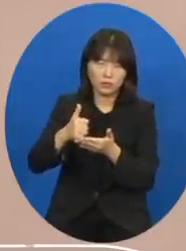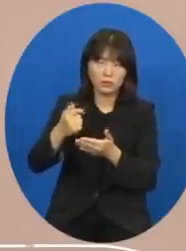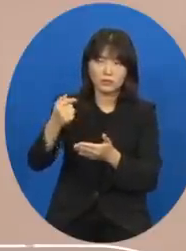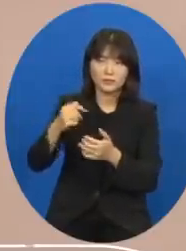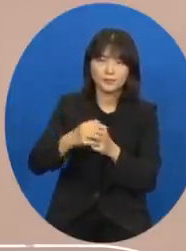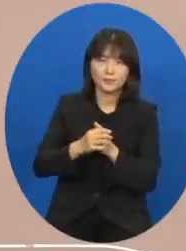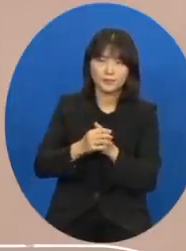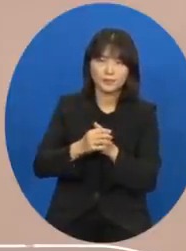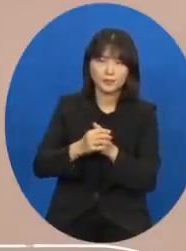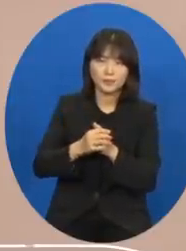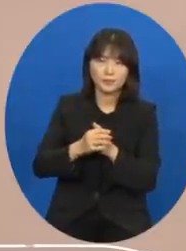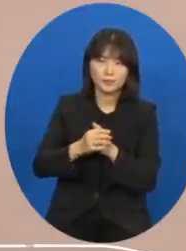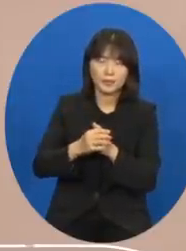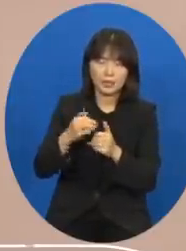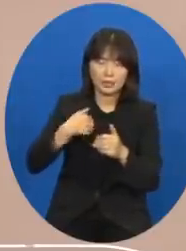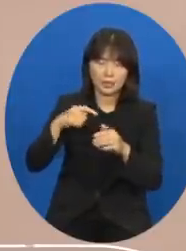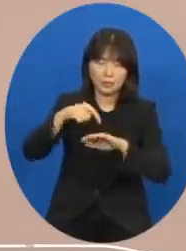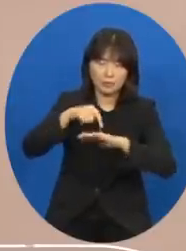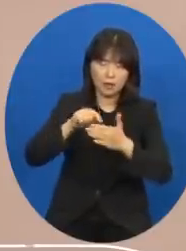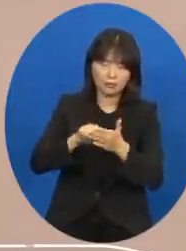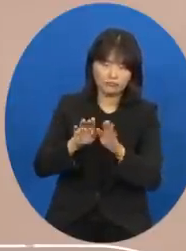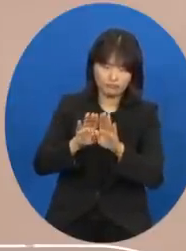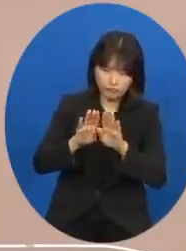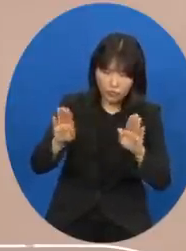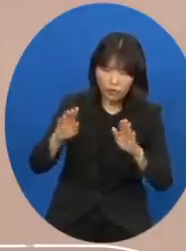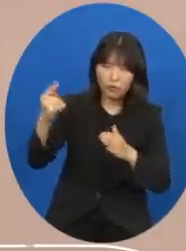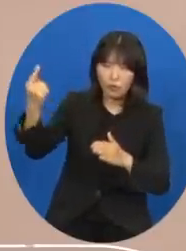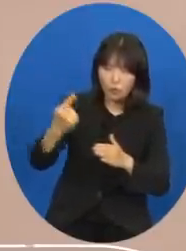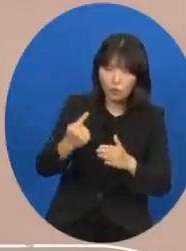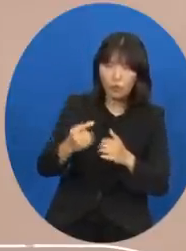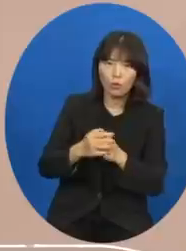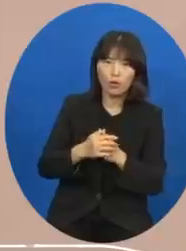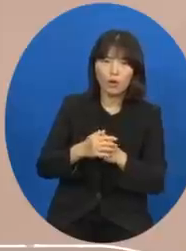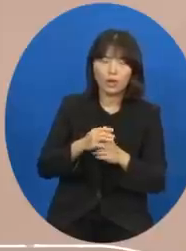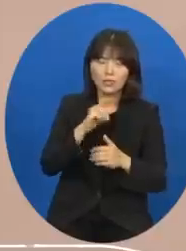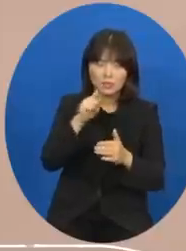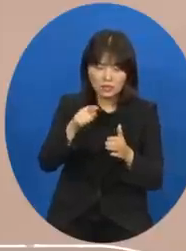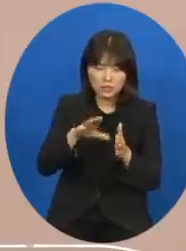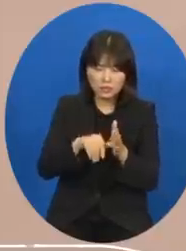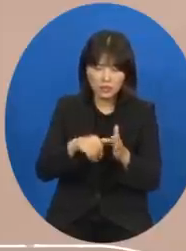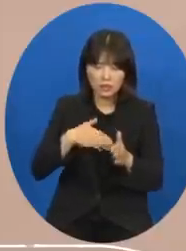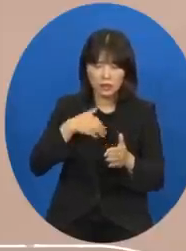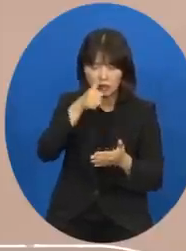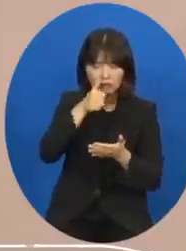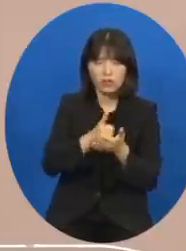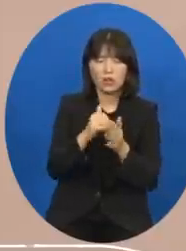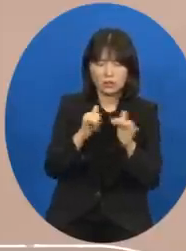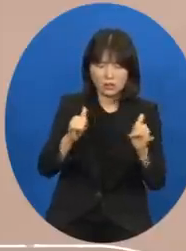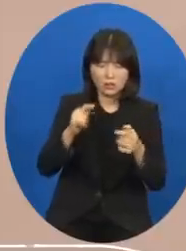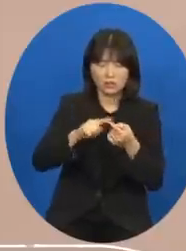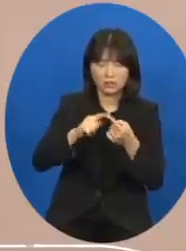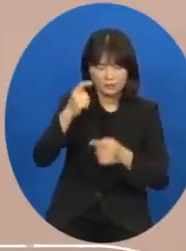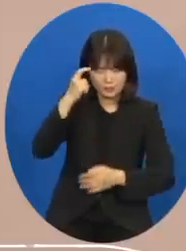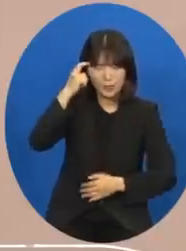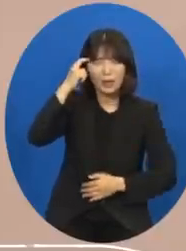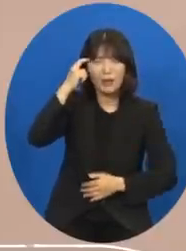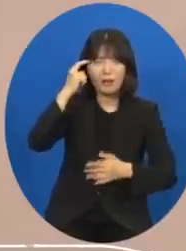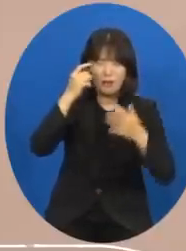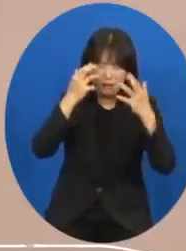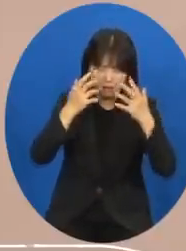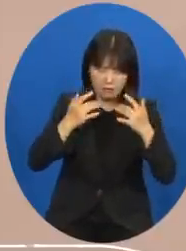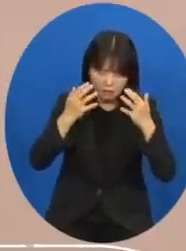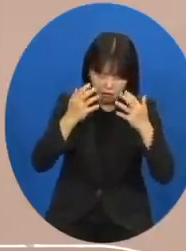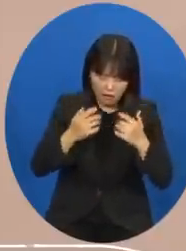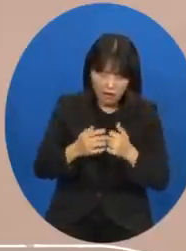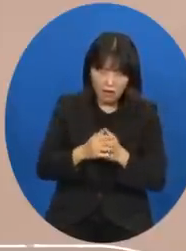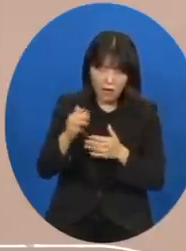그때서야 내가 얼마나 죄인인가를 깨닫고 진짜 통에 잡아가고 밤새도록 울고 예수님을